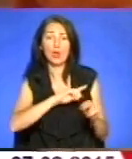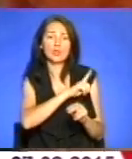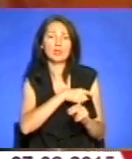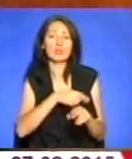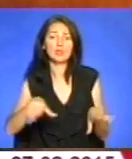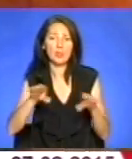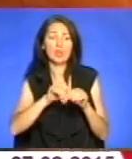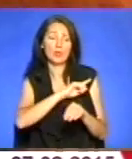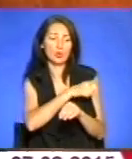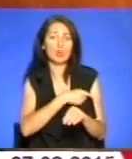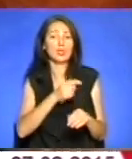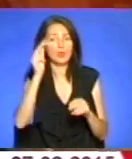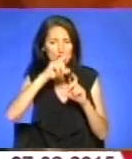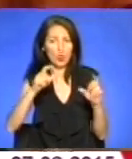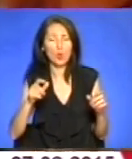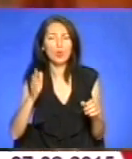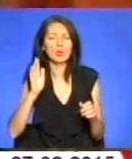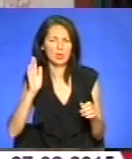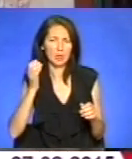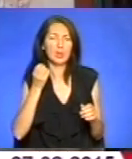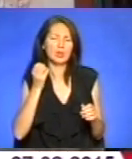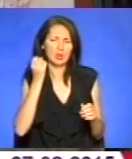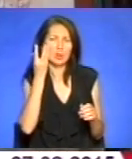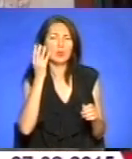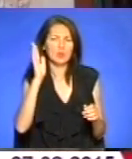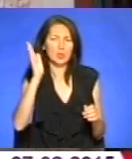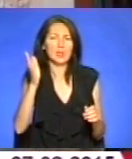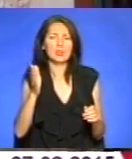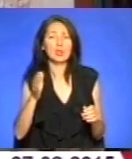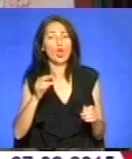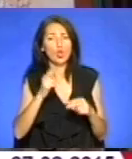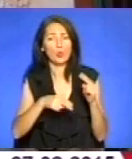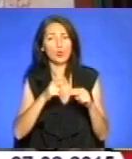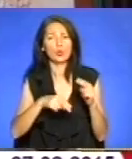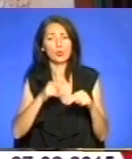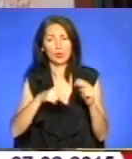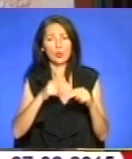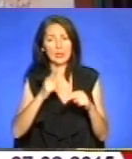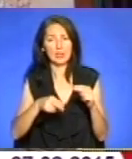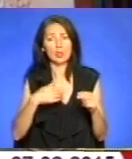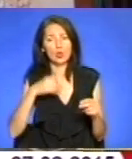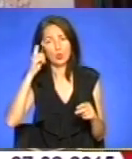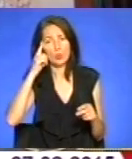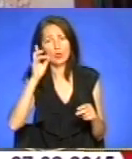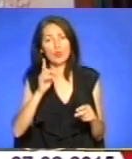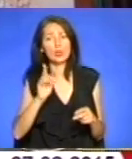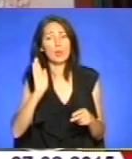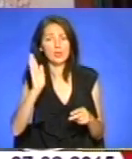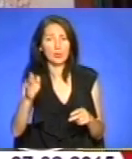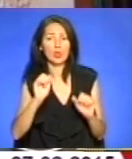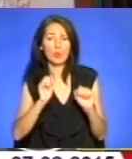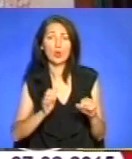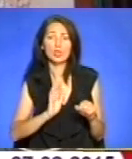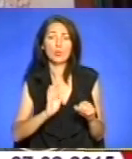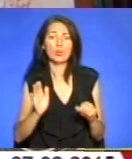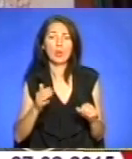зусиллями школу колись таки добудують. Я думаю собі, що на перспективу можна буде, ми